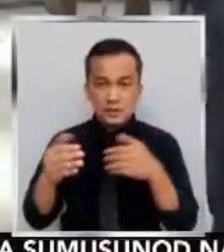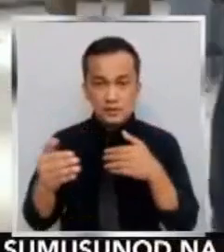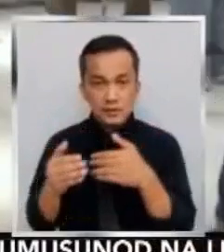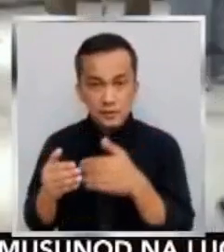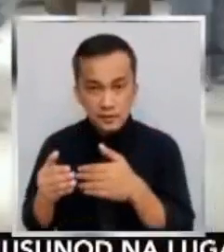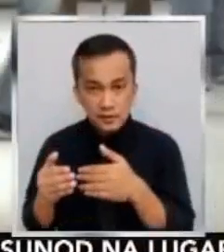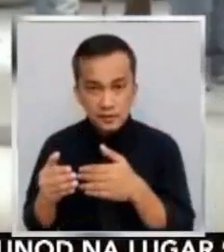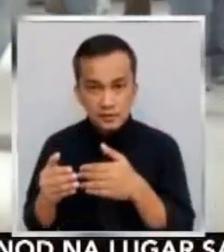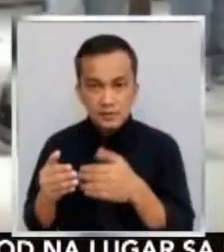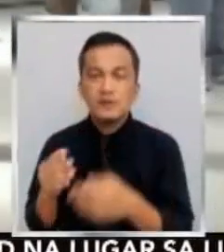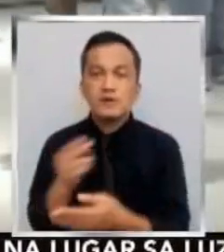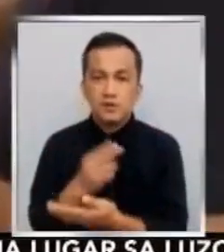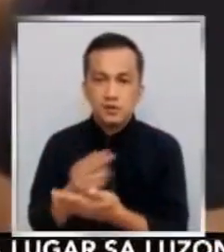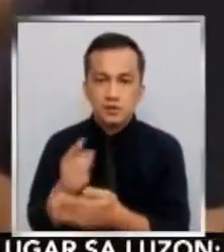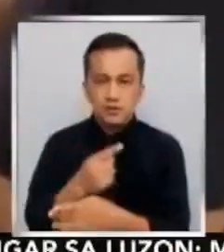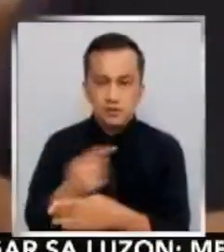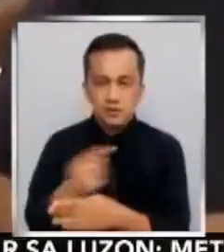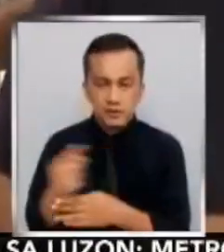Week break.